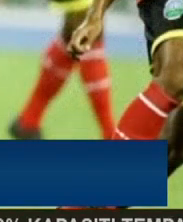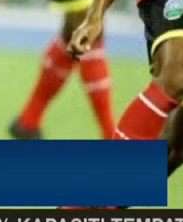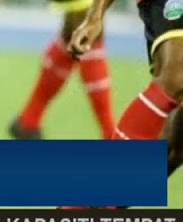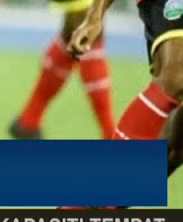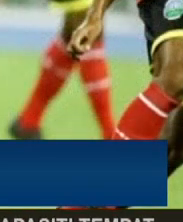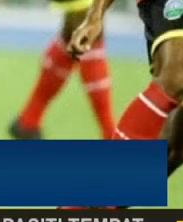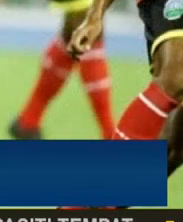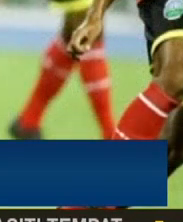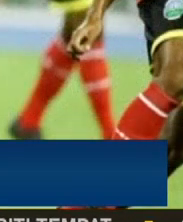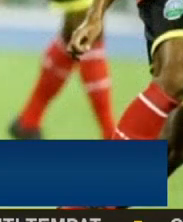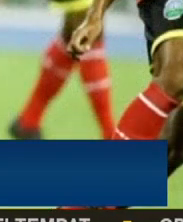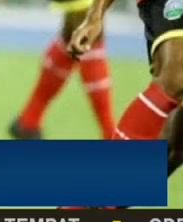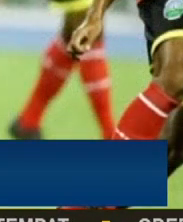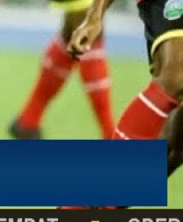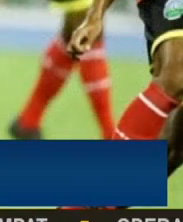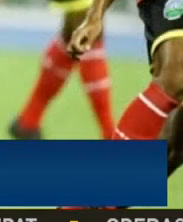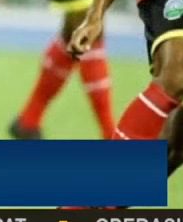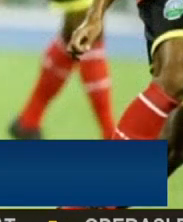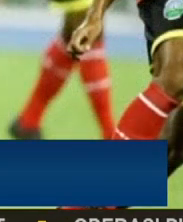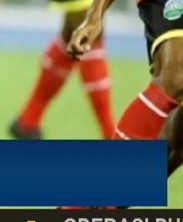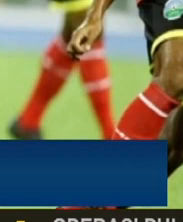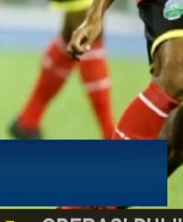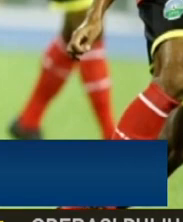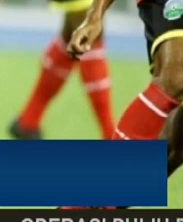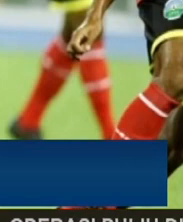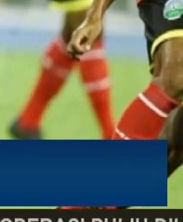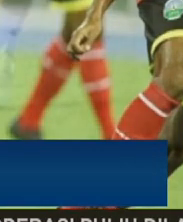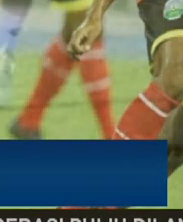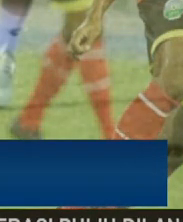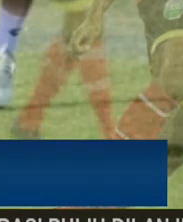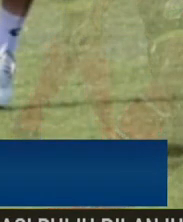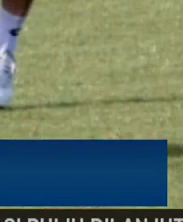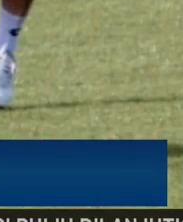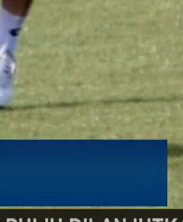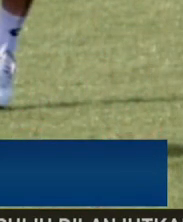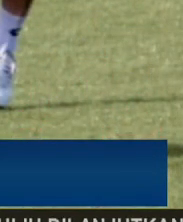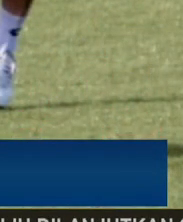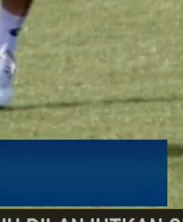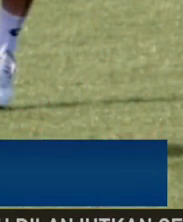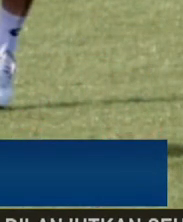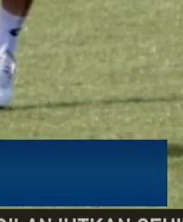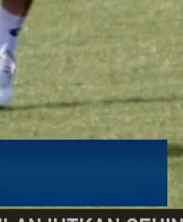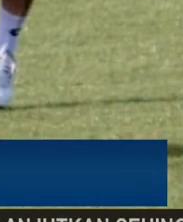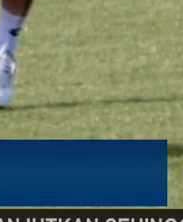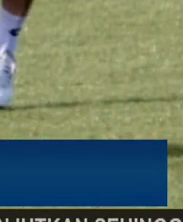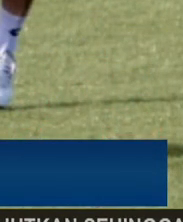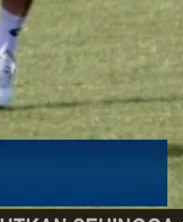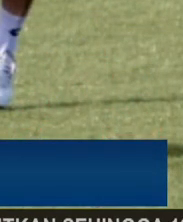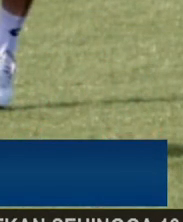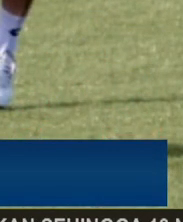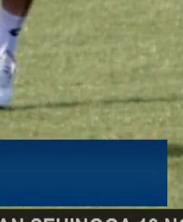penularan kau dinaikin yang menjejaskan persediaan dan persiapan negara dalam menghadapi kejohanan tersebut negara Brunei Darussalam